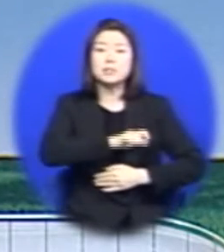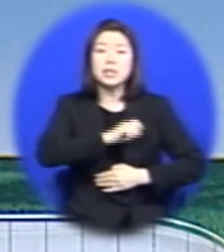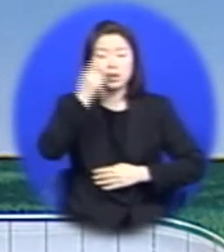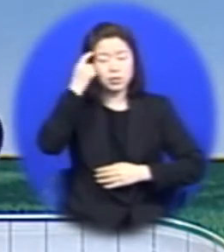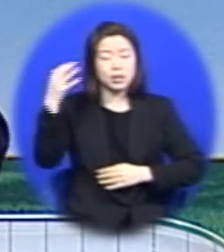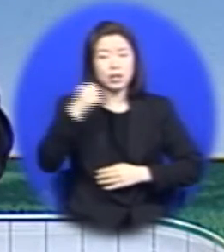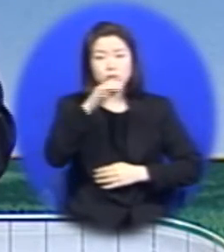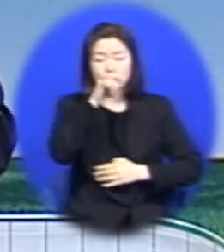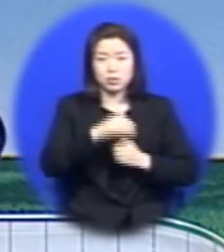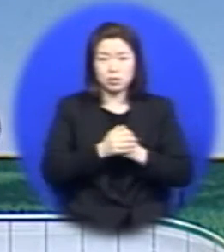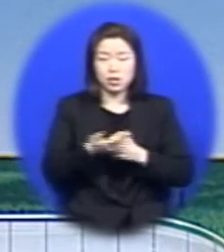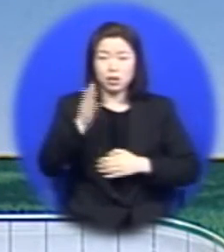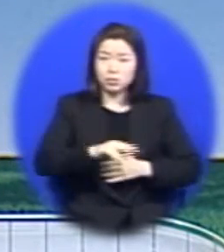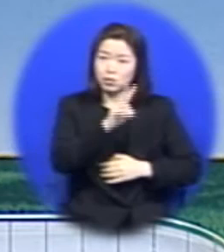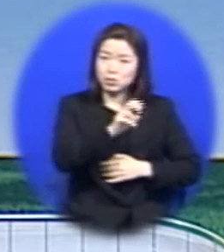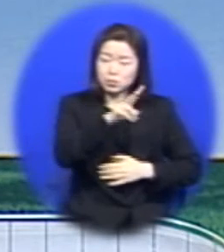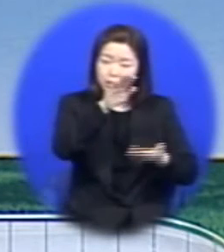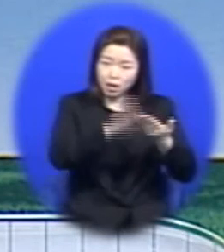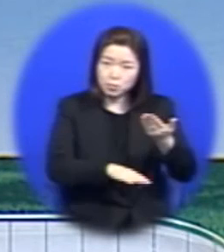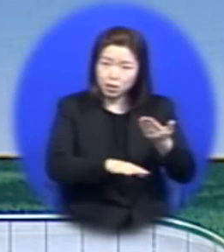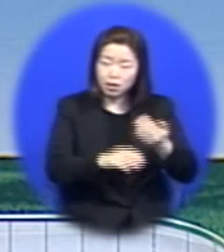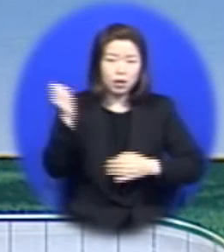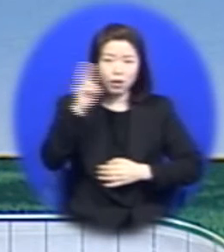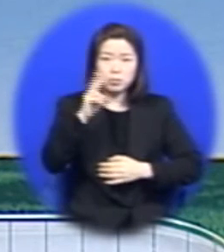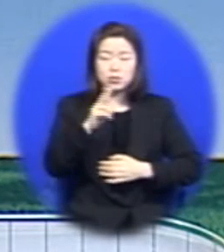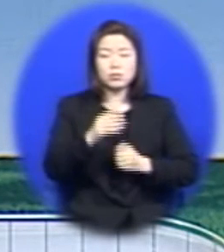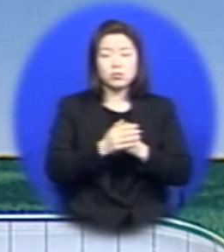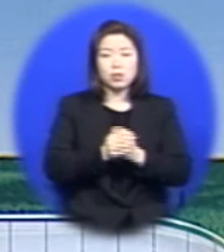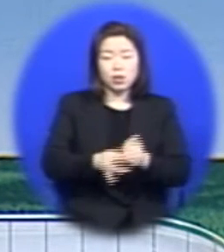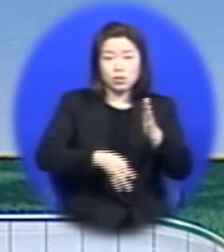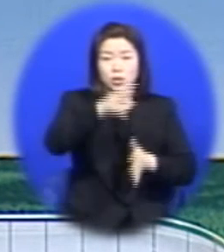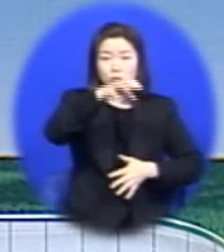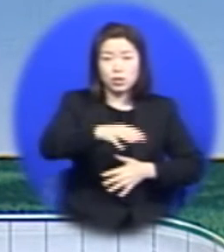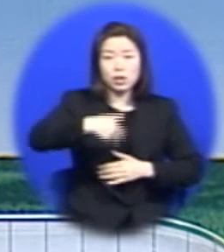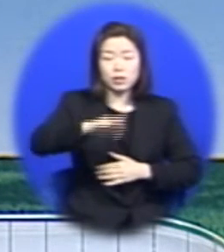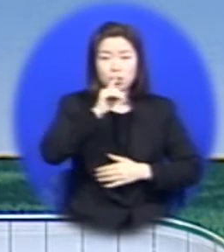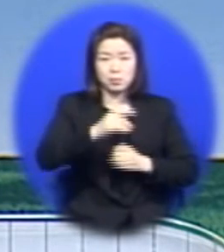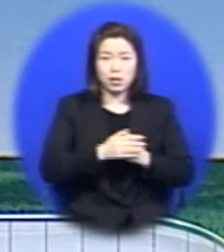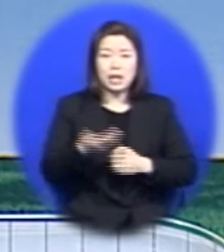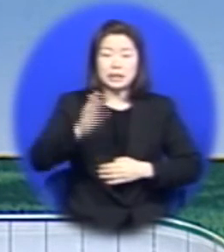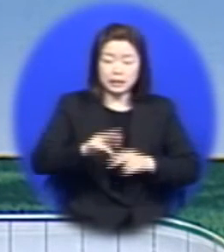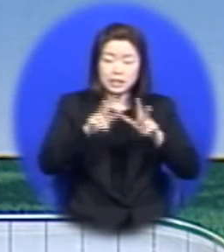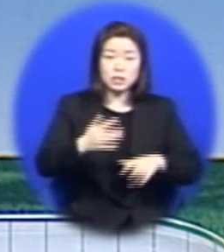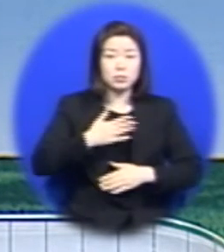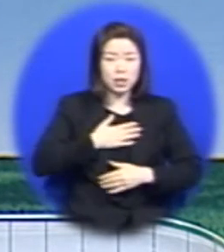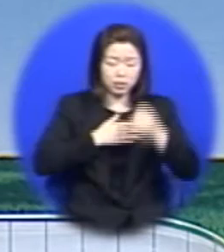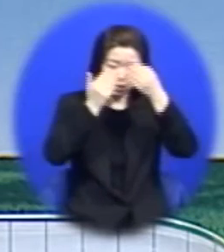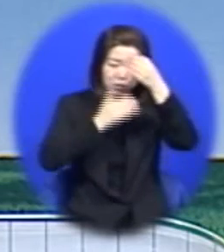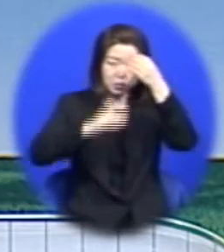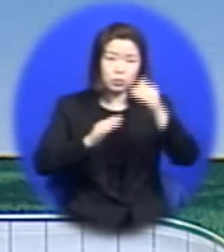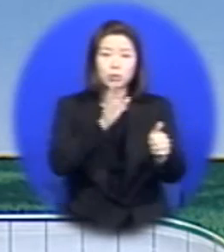하반절에 보면은 갑자기 예루살렘으로 간다고 말합니다. 그러나 지금 나는 성도들을 돕는